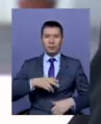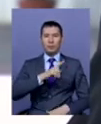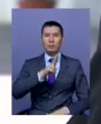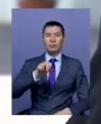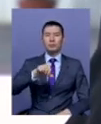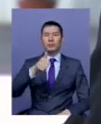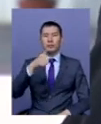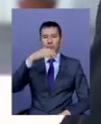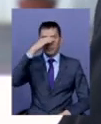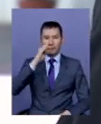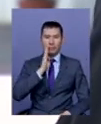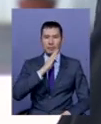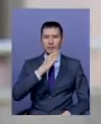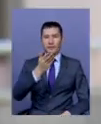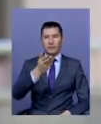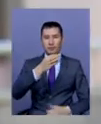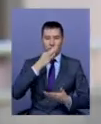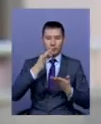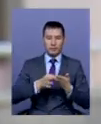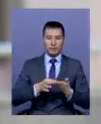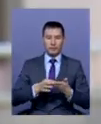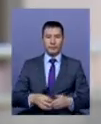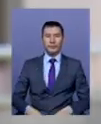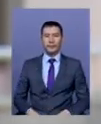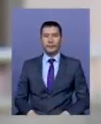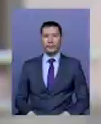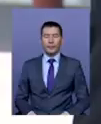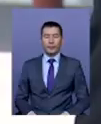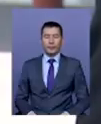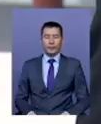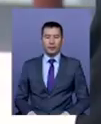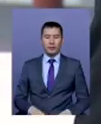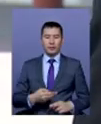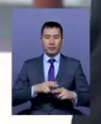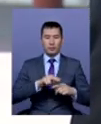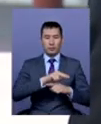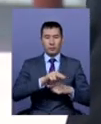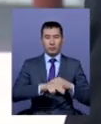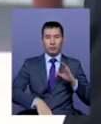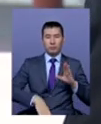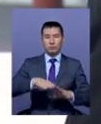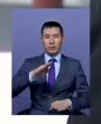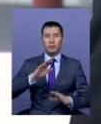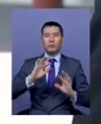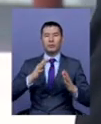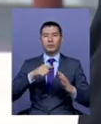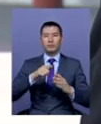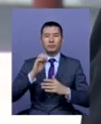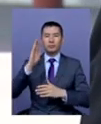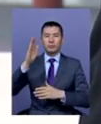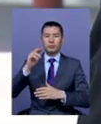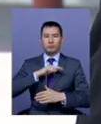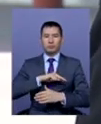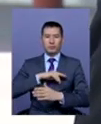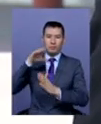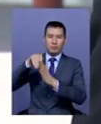қызметке келген адам соны сақтауға тырысады деп ойлаймын. Конституцияның мүмкіндігі зор, әлі